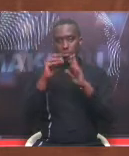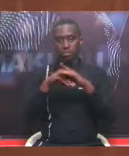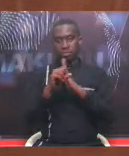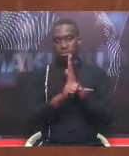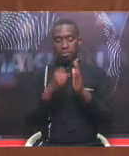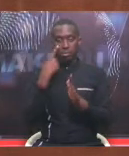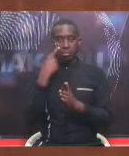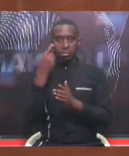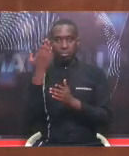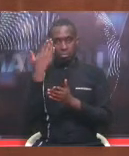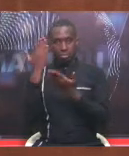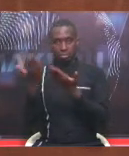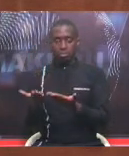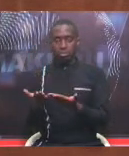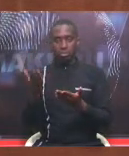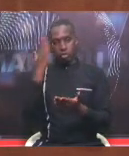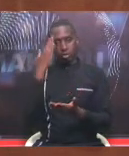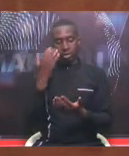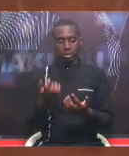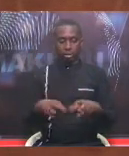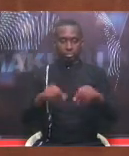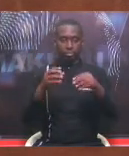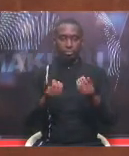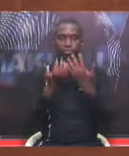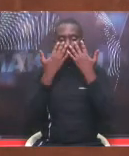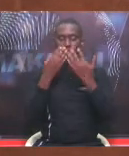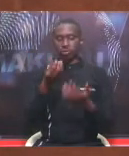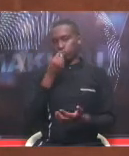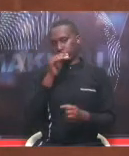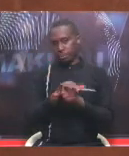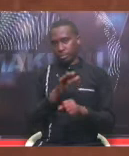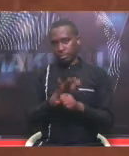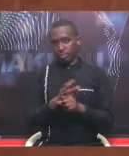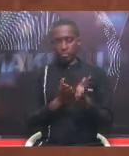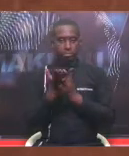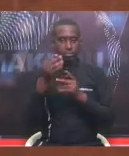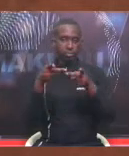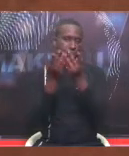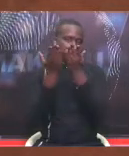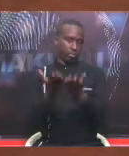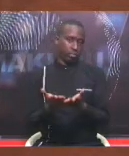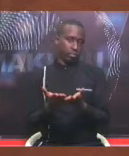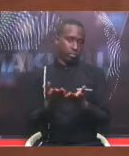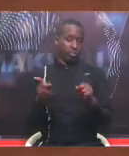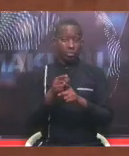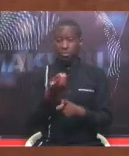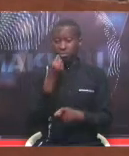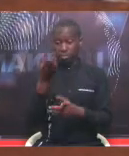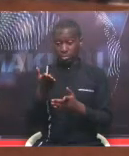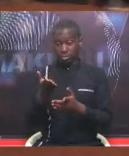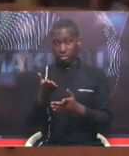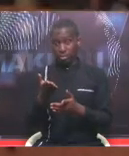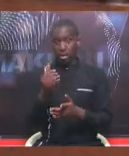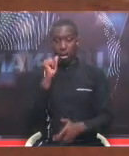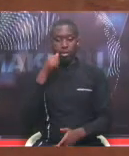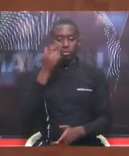wenda uratuzi, uzi ivumbi turya ahangaha. Hari abayobozi baca muri iri vumbi nabo bakabarya kuri iri vumbi. Ejo